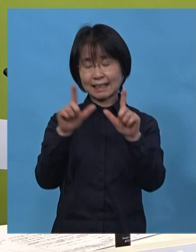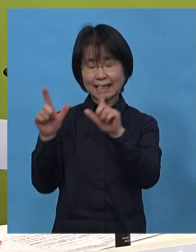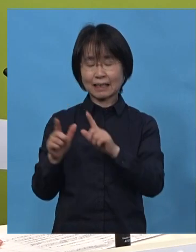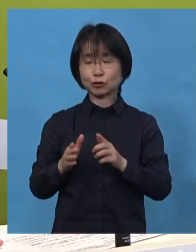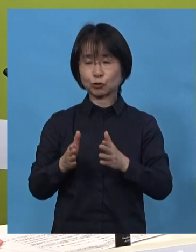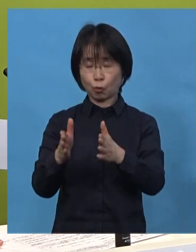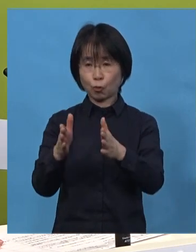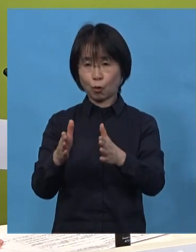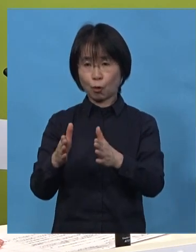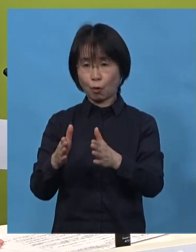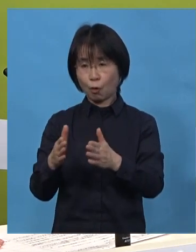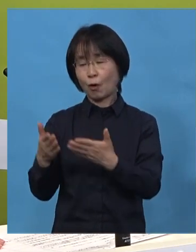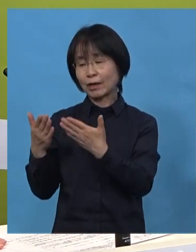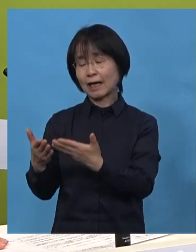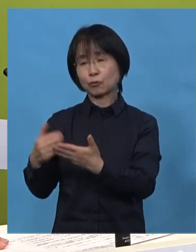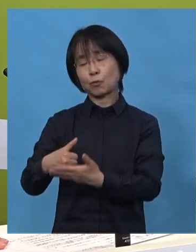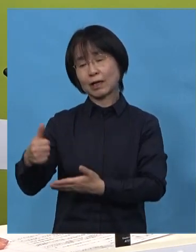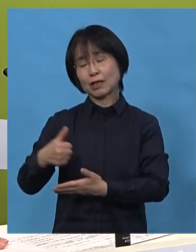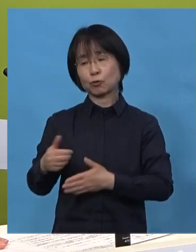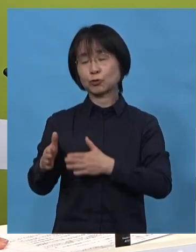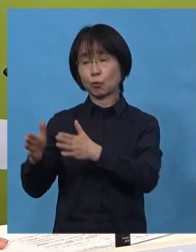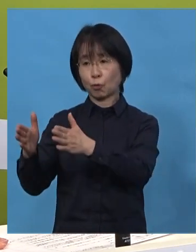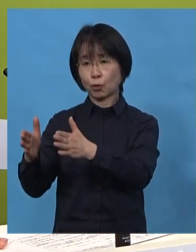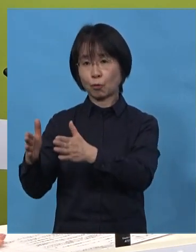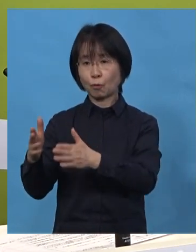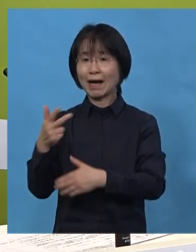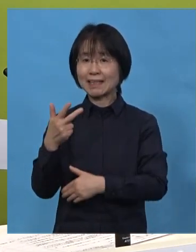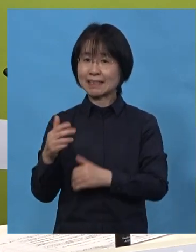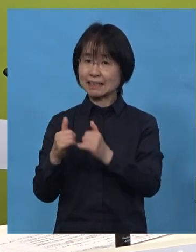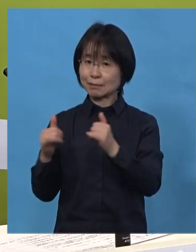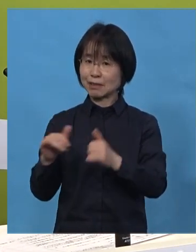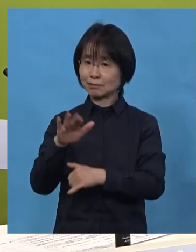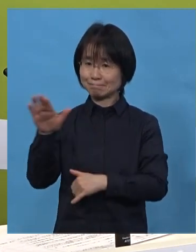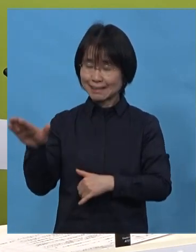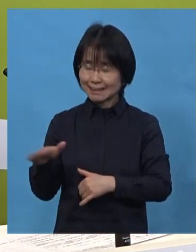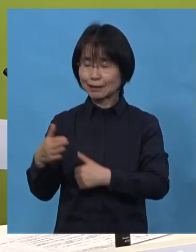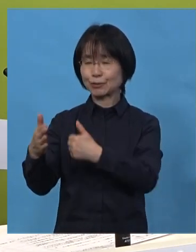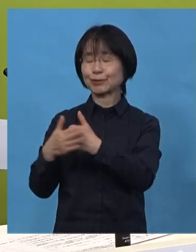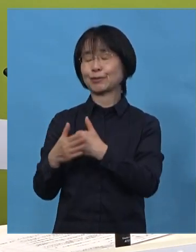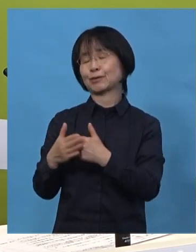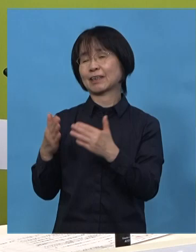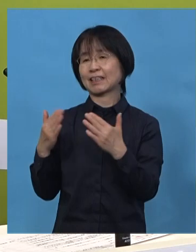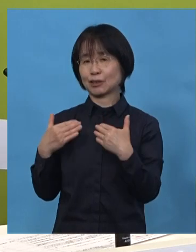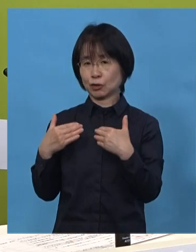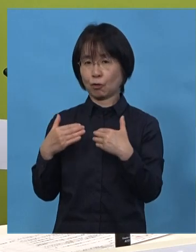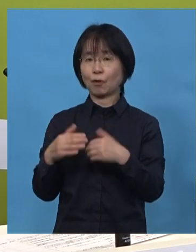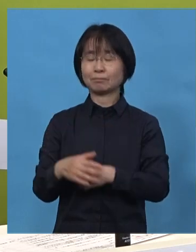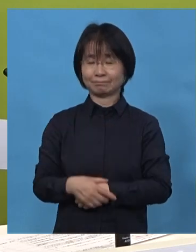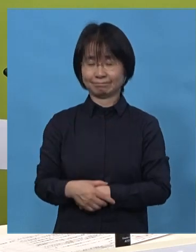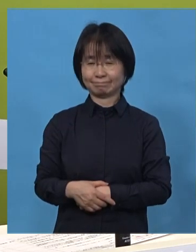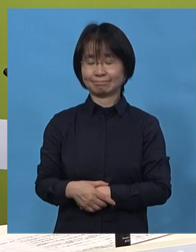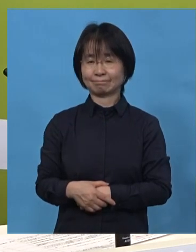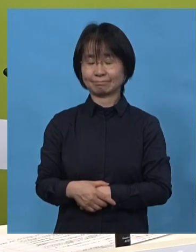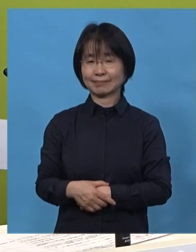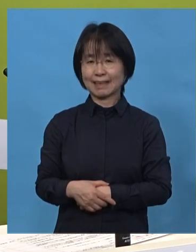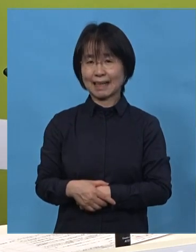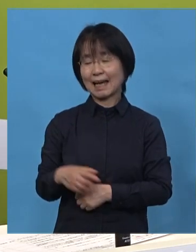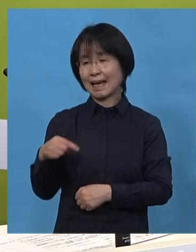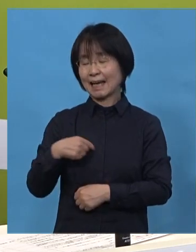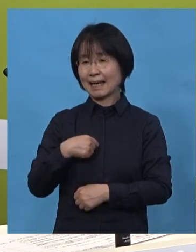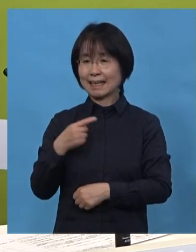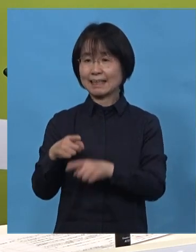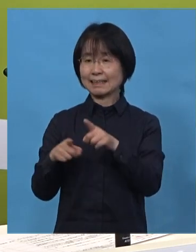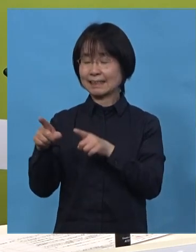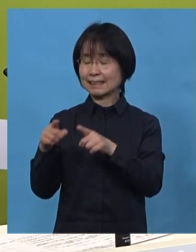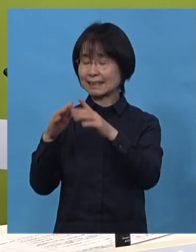や通学路などの除雪については市民の皆さんのご協力が必要です東近江市では自治会など